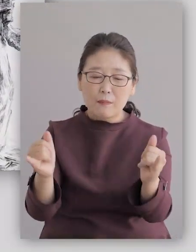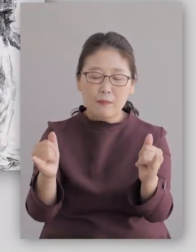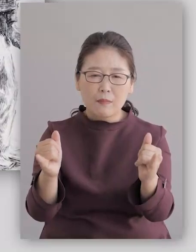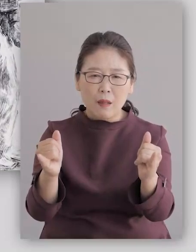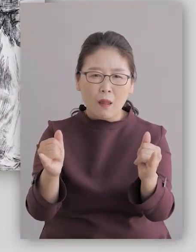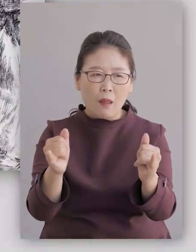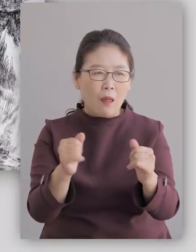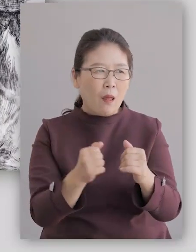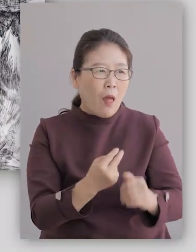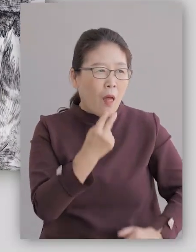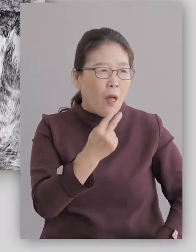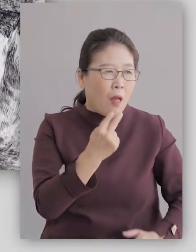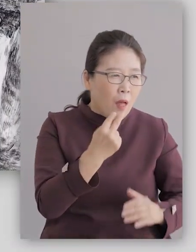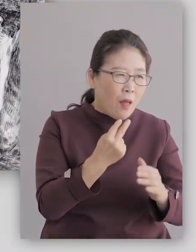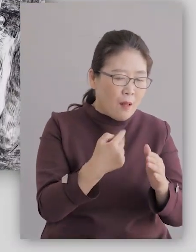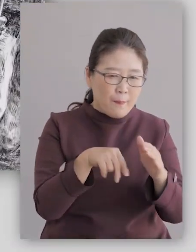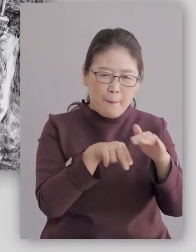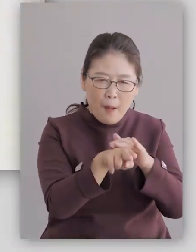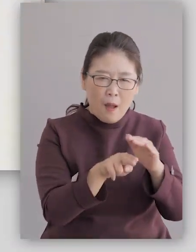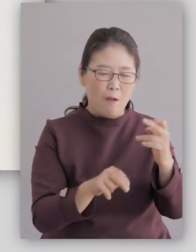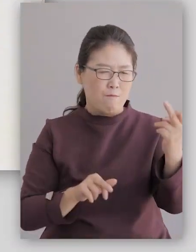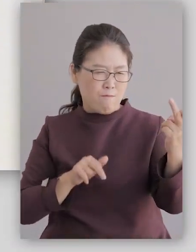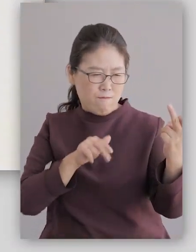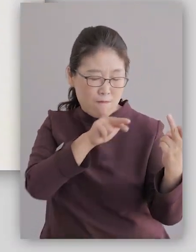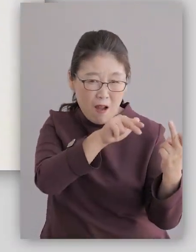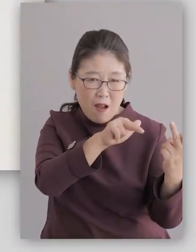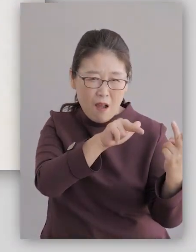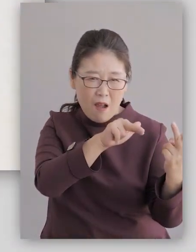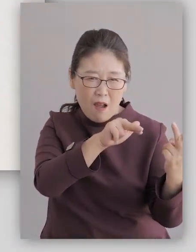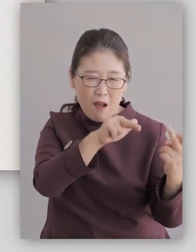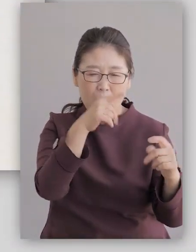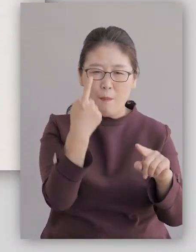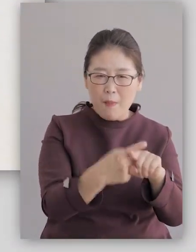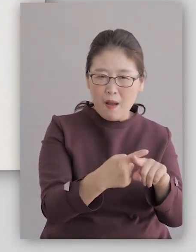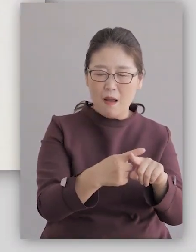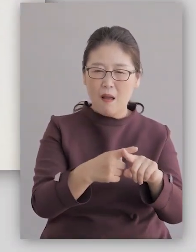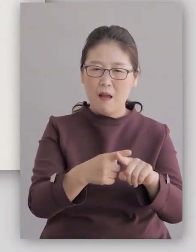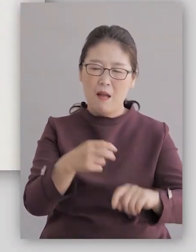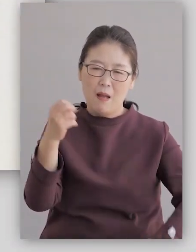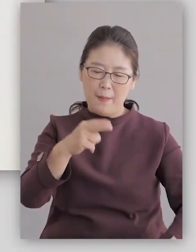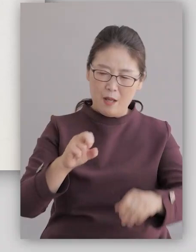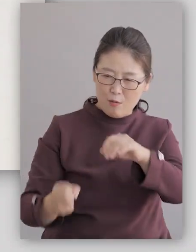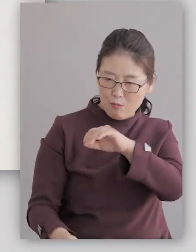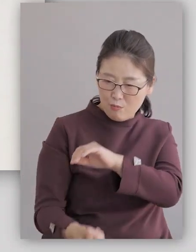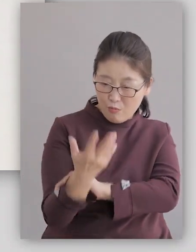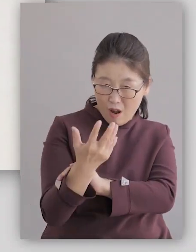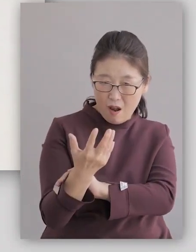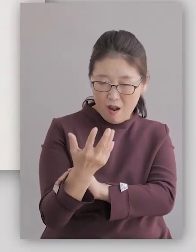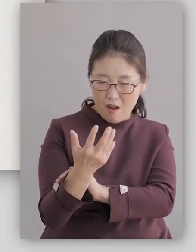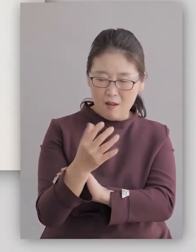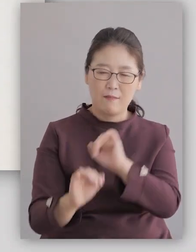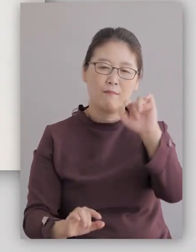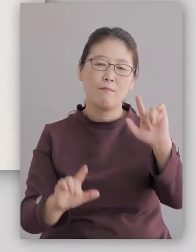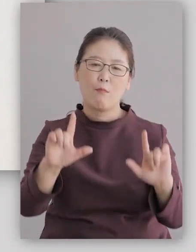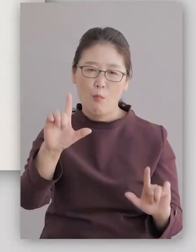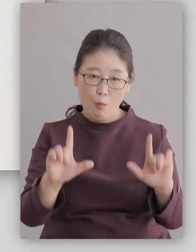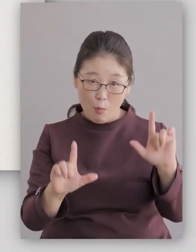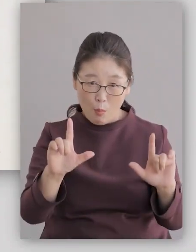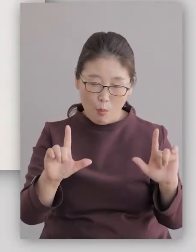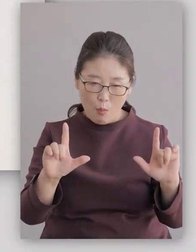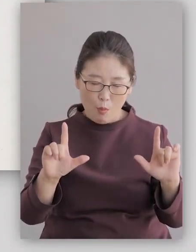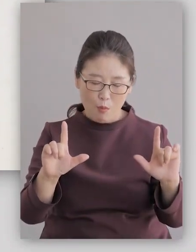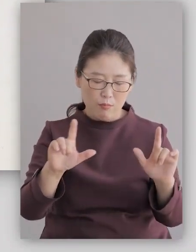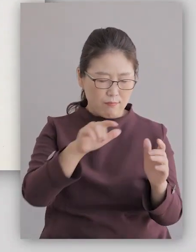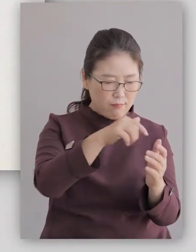산으로 갔다가 이 투항을 하면서 이 내려오는 모습까지 아주 생생하게 이 드로잉을